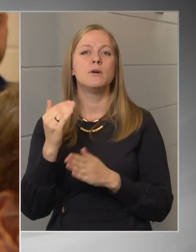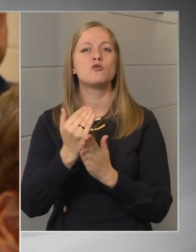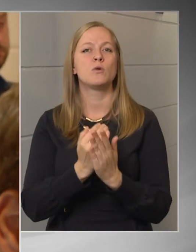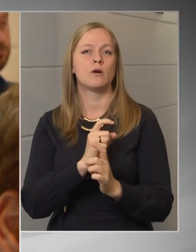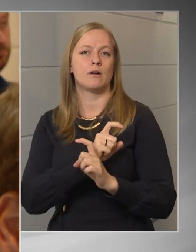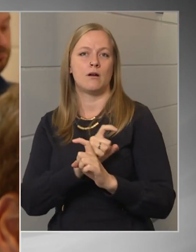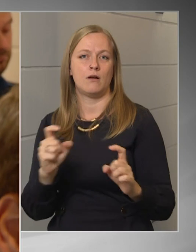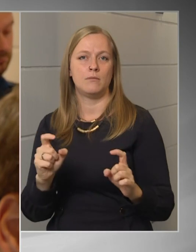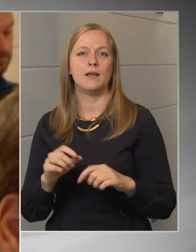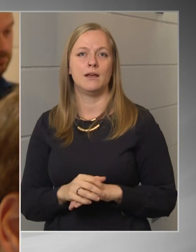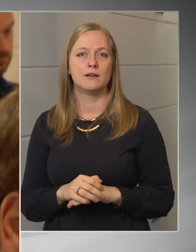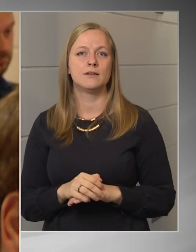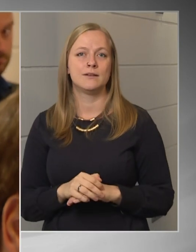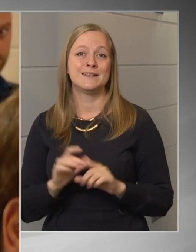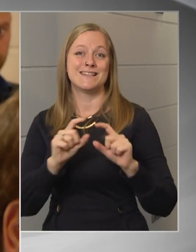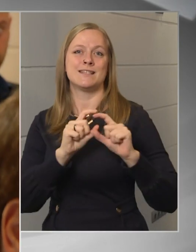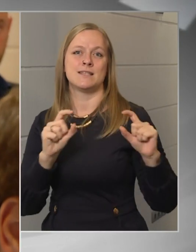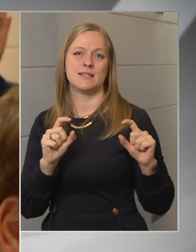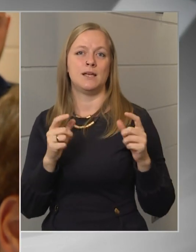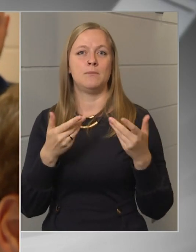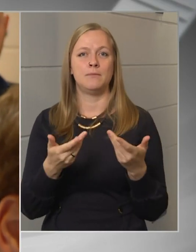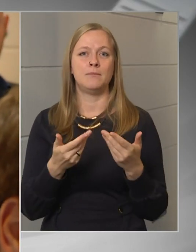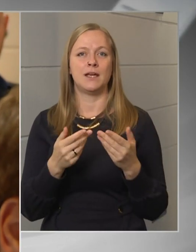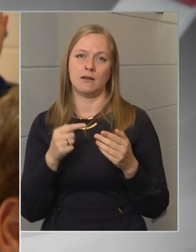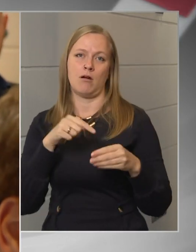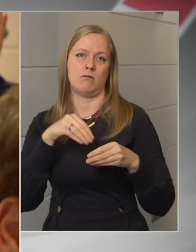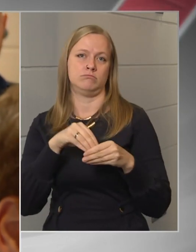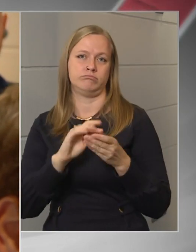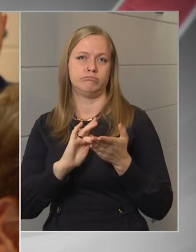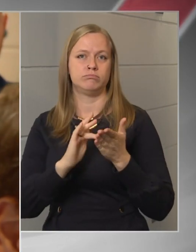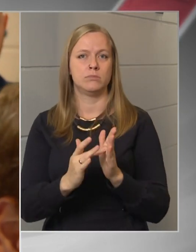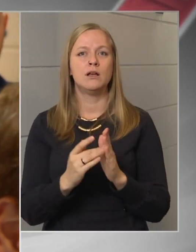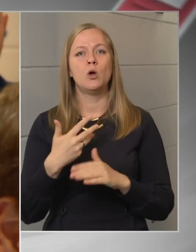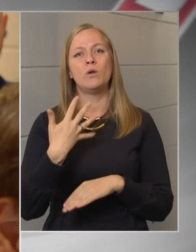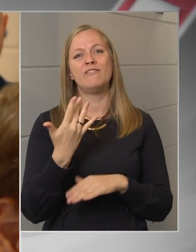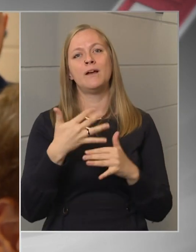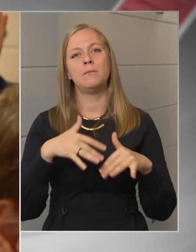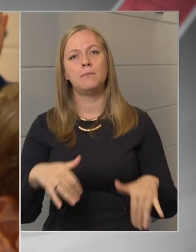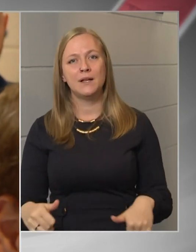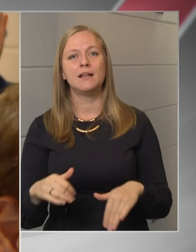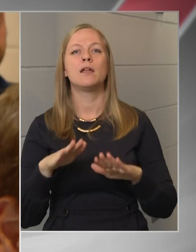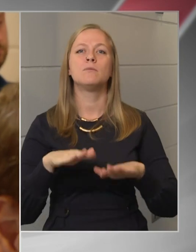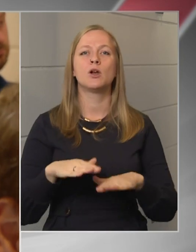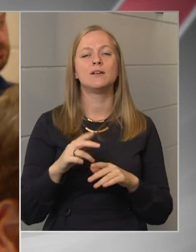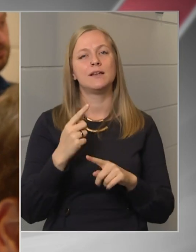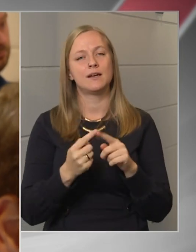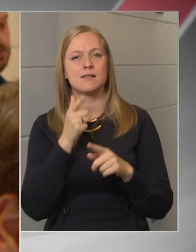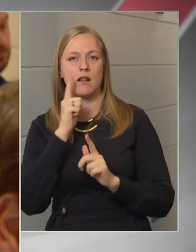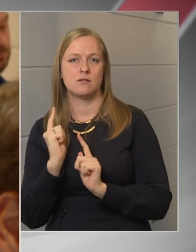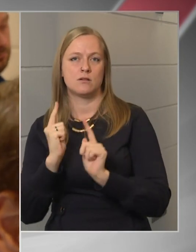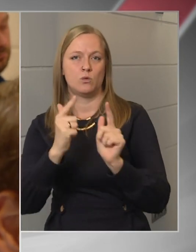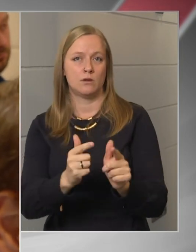címén, vagy jegyében járó 50 milliárd fennmaradó részét folyósítják.